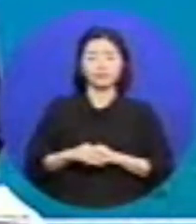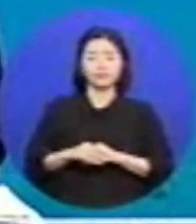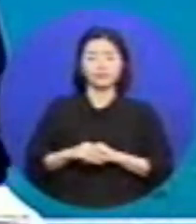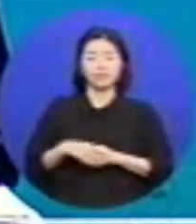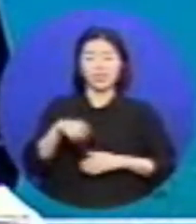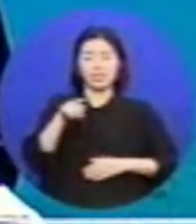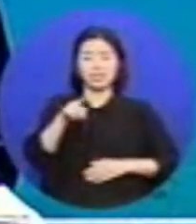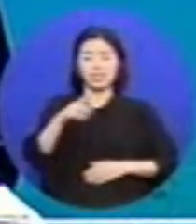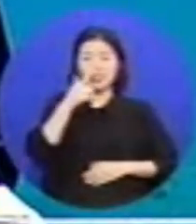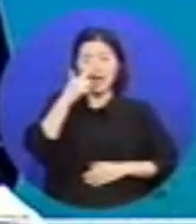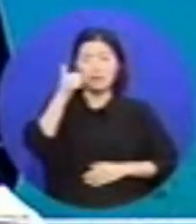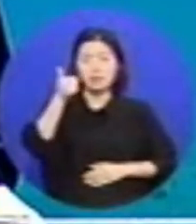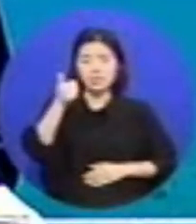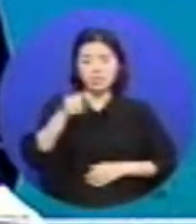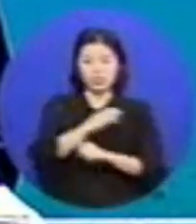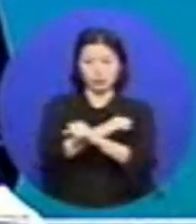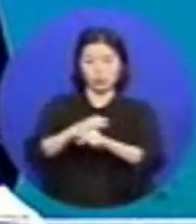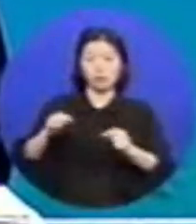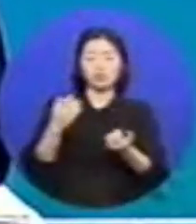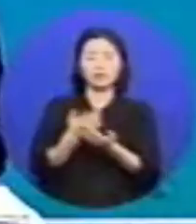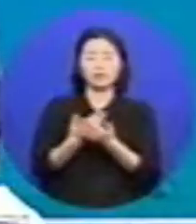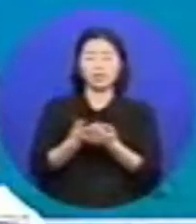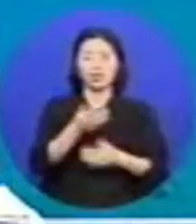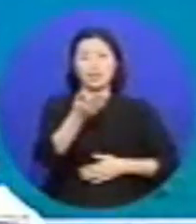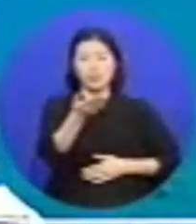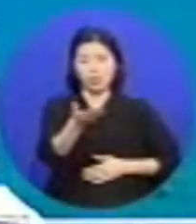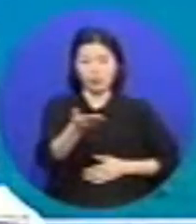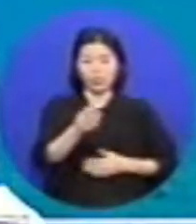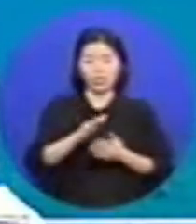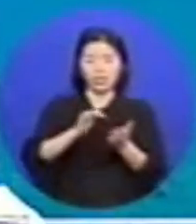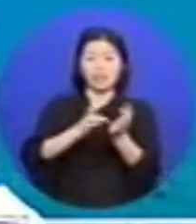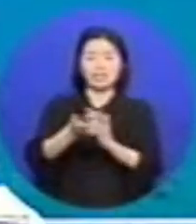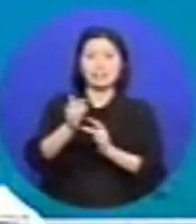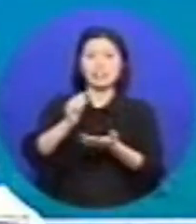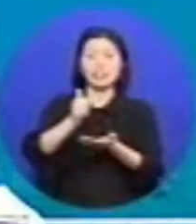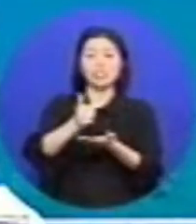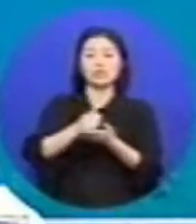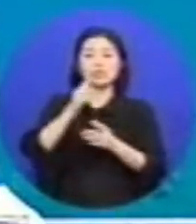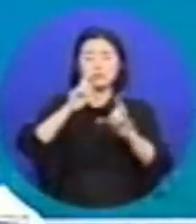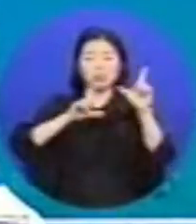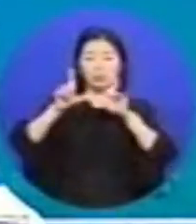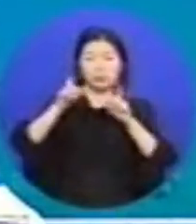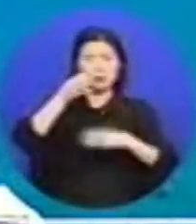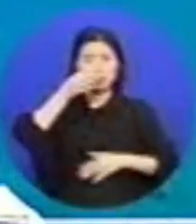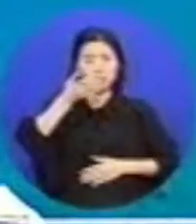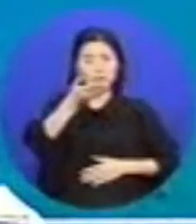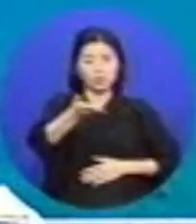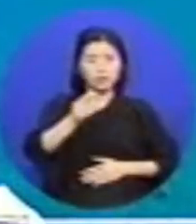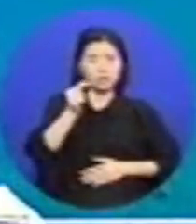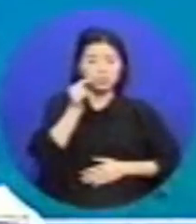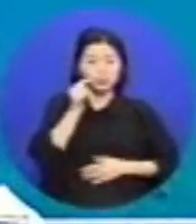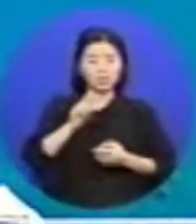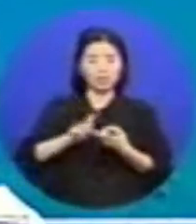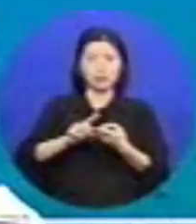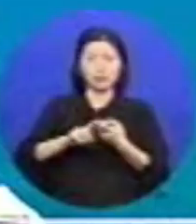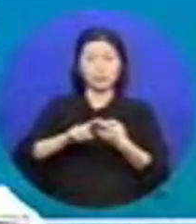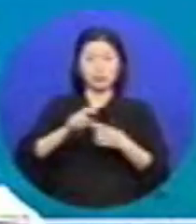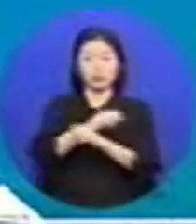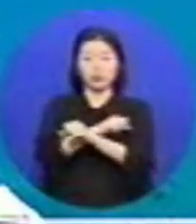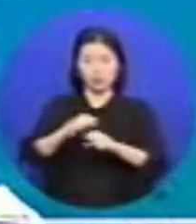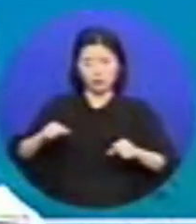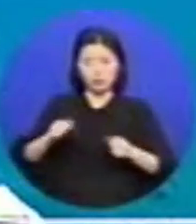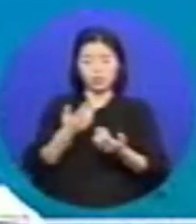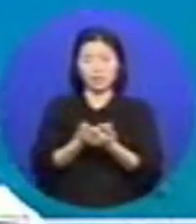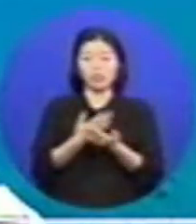내 아버지를 용서해라. 너에게 예수님의 모습을 보이지 못한 걸 용서해라. 그리고 막 우시는